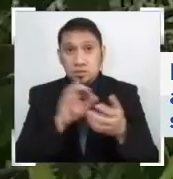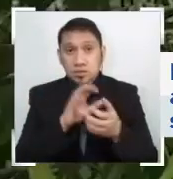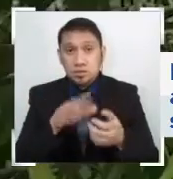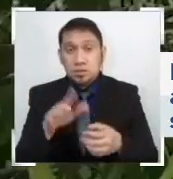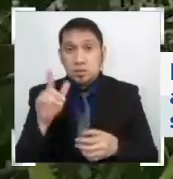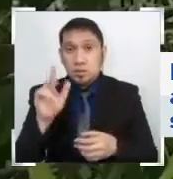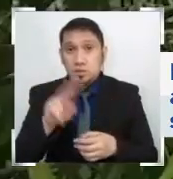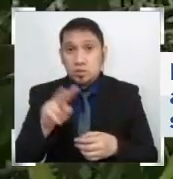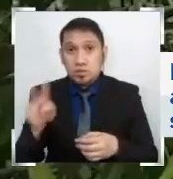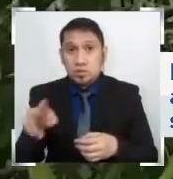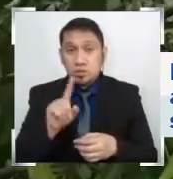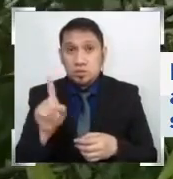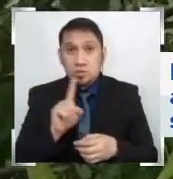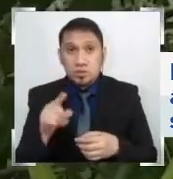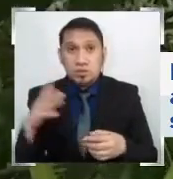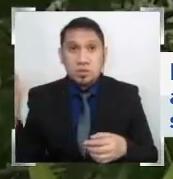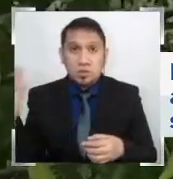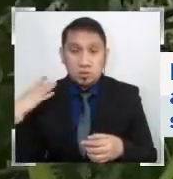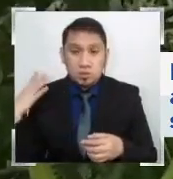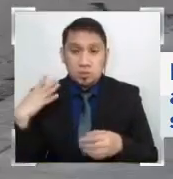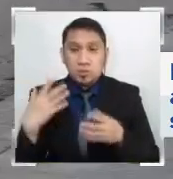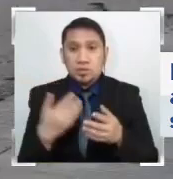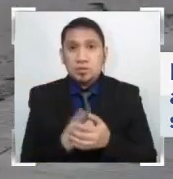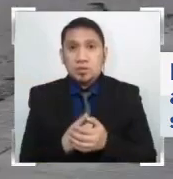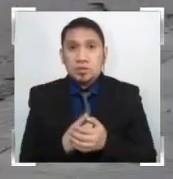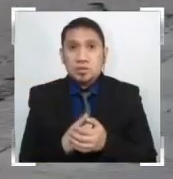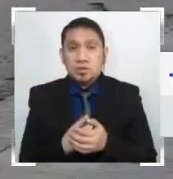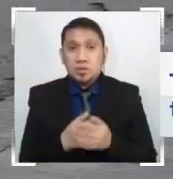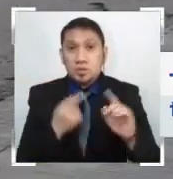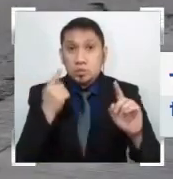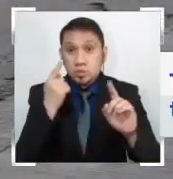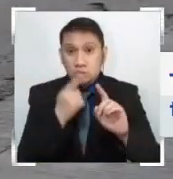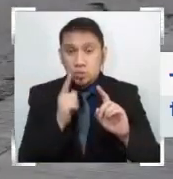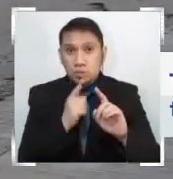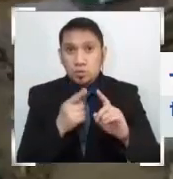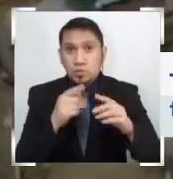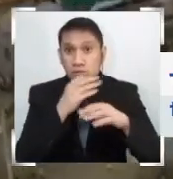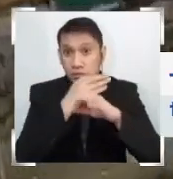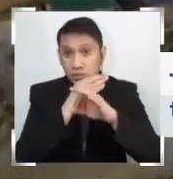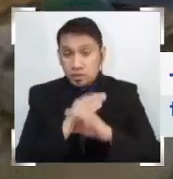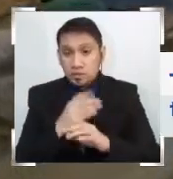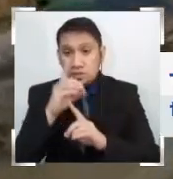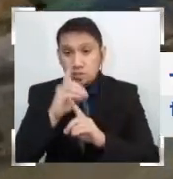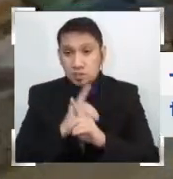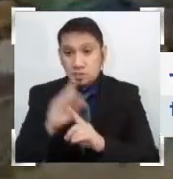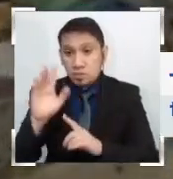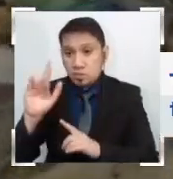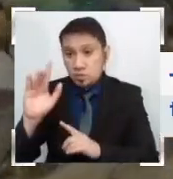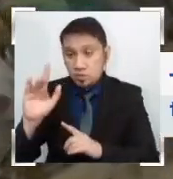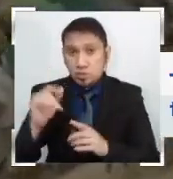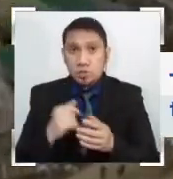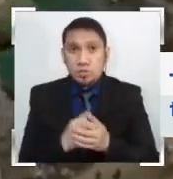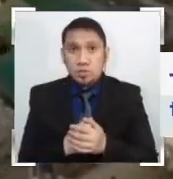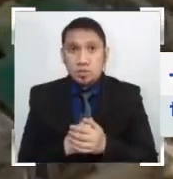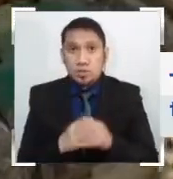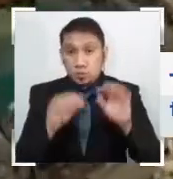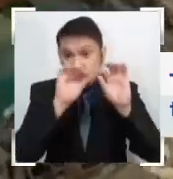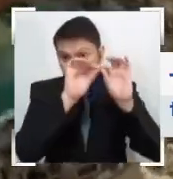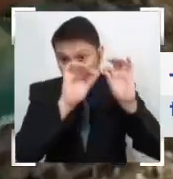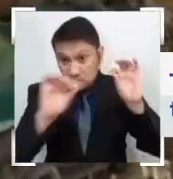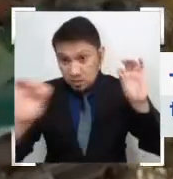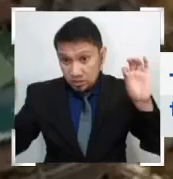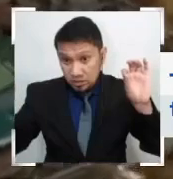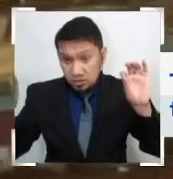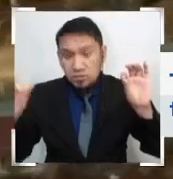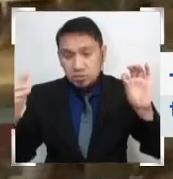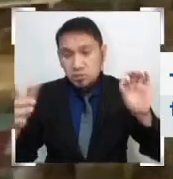lamang ang naghihintay na makumpuni. Target naman nilang maayos sa December 25 ang transmission line sa Caraga region kung saan naroon